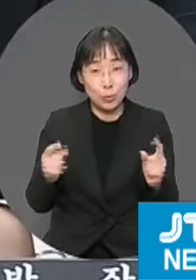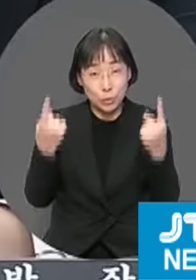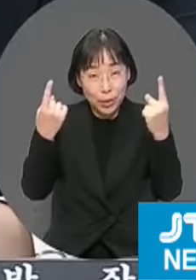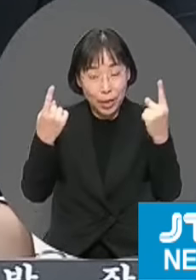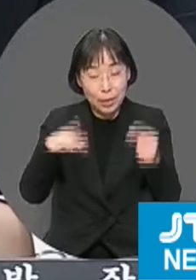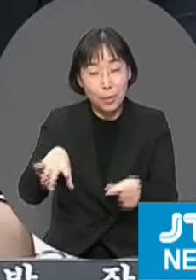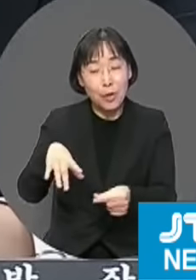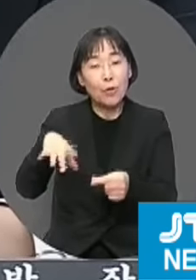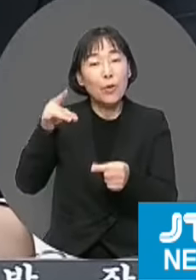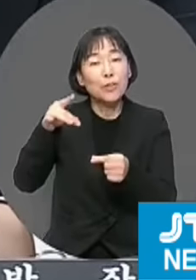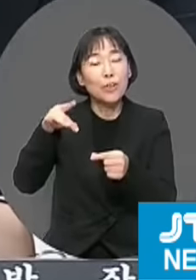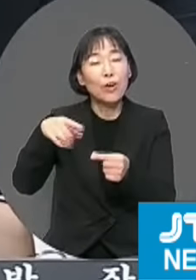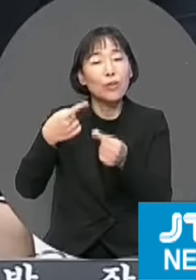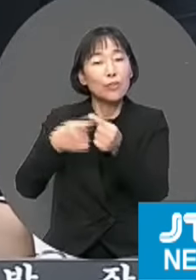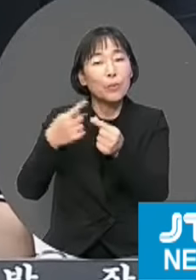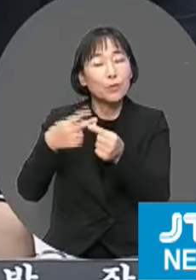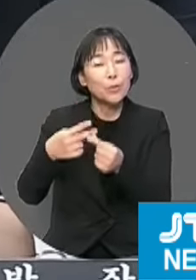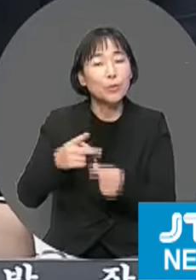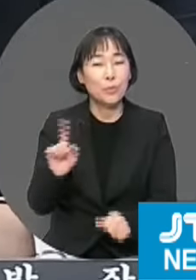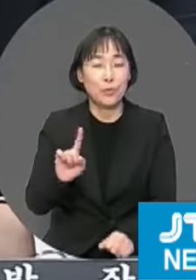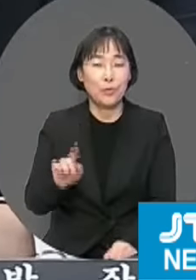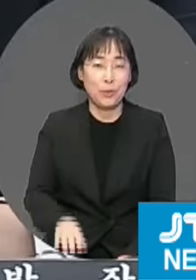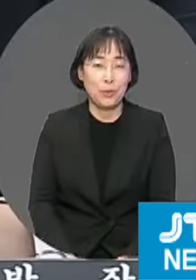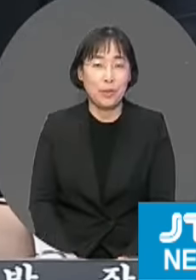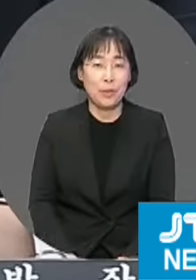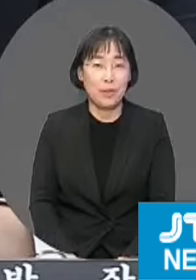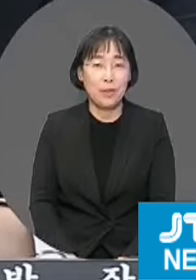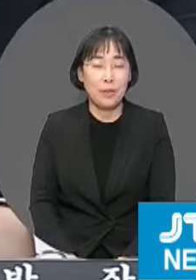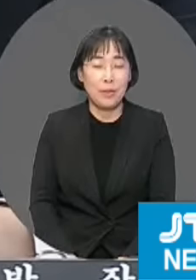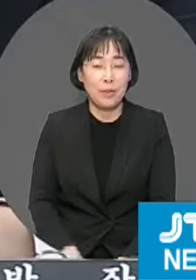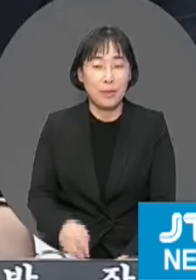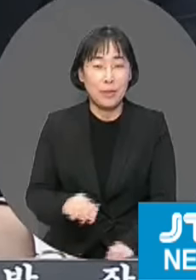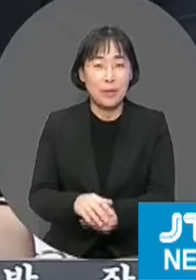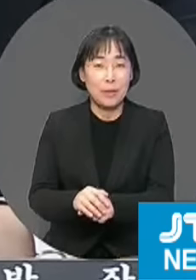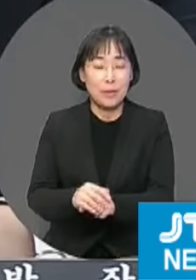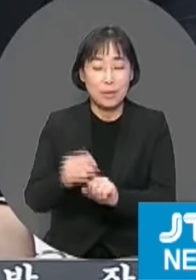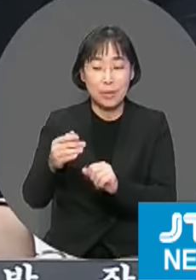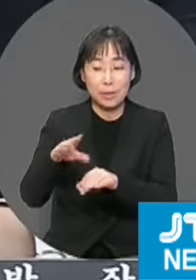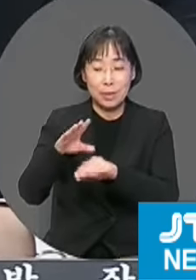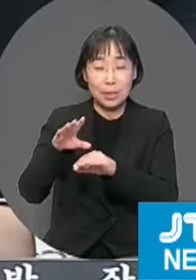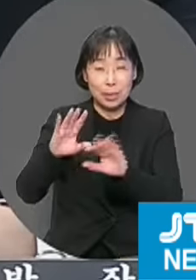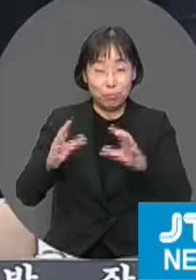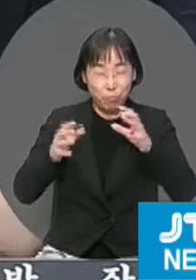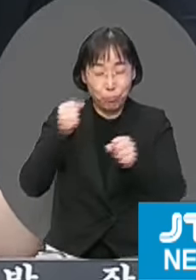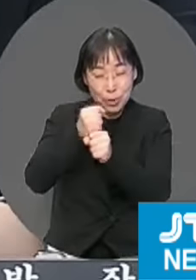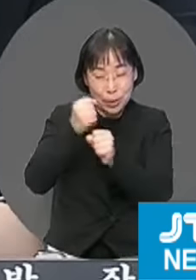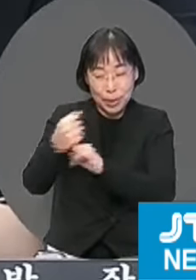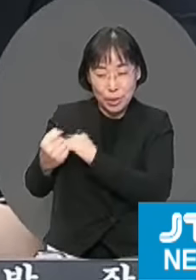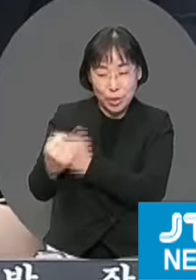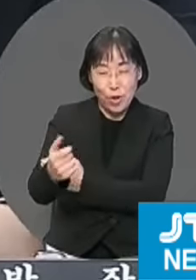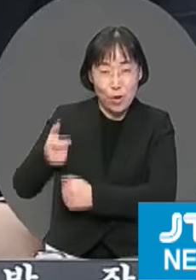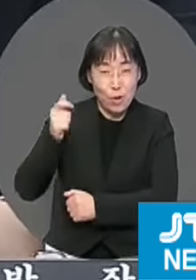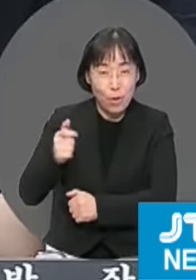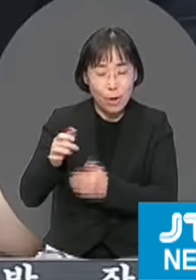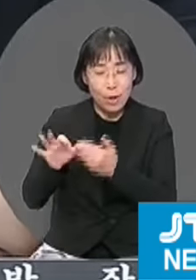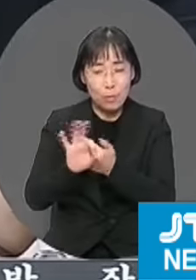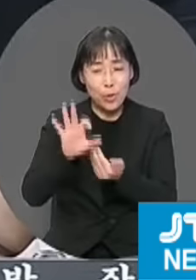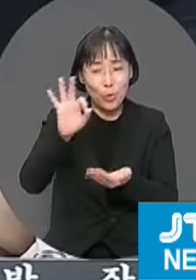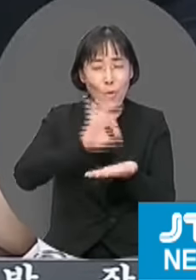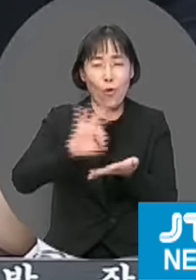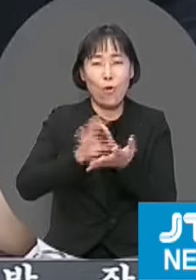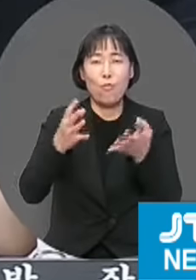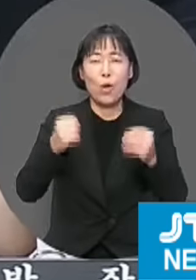재정 안정성을 위해서 비용을 줄이고 역량 강화하겠다 그러면은 사실 언뜻 이해가 안 가거든요. 이게 양발로 동시에 발차기하겠다 뭐 이런 건가요?